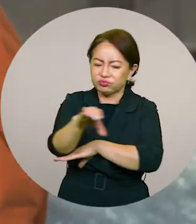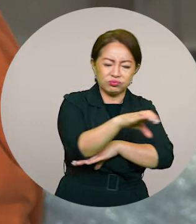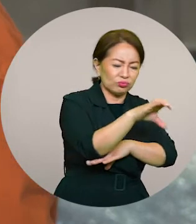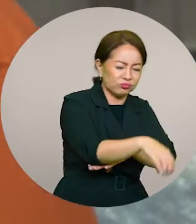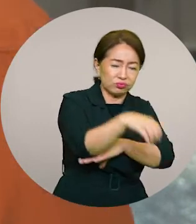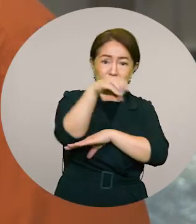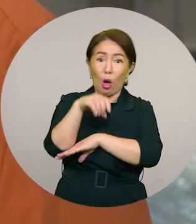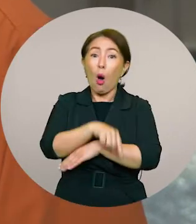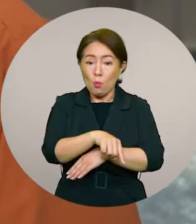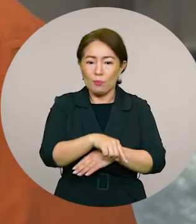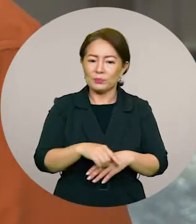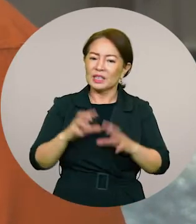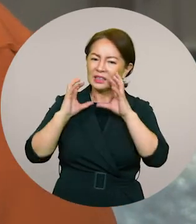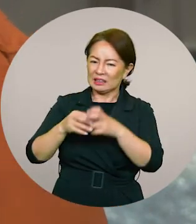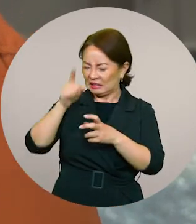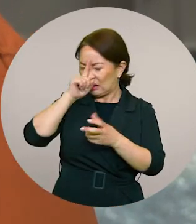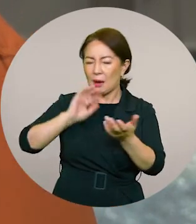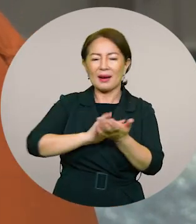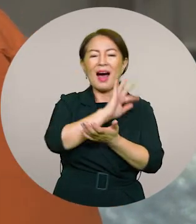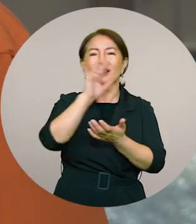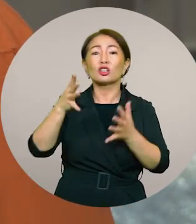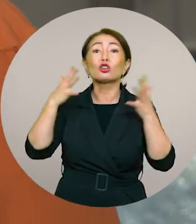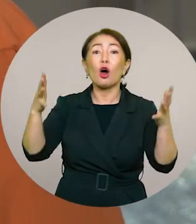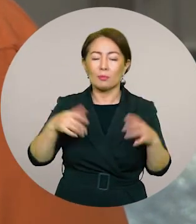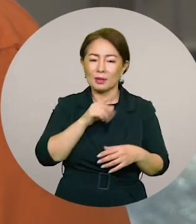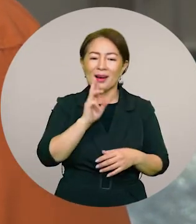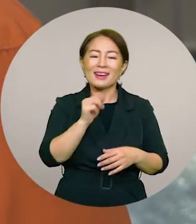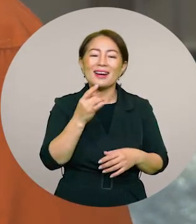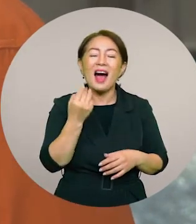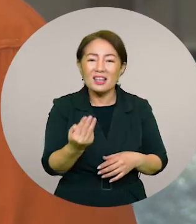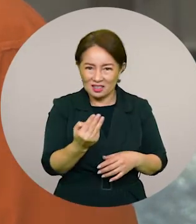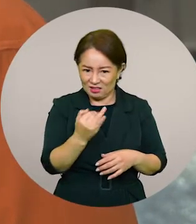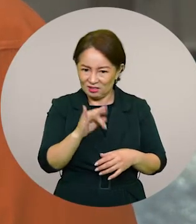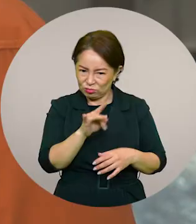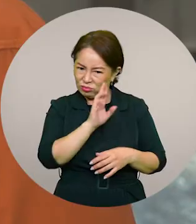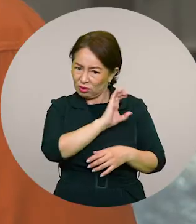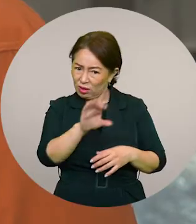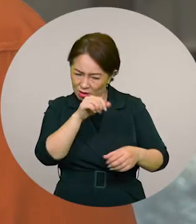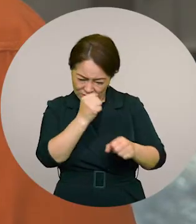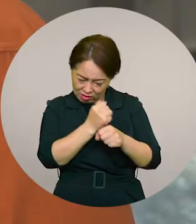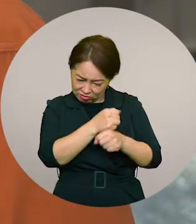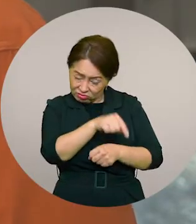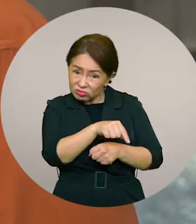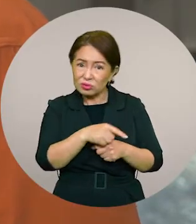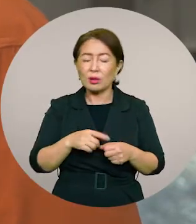Smith гэдэг компани одоо дэлхийд даяар алдартай том ийм төрлийн крашруудыг үндсэн